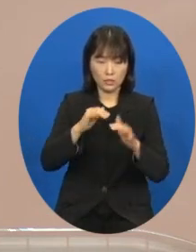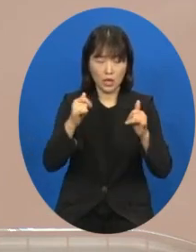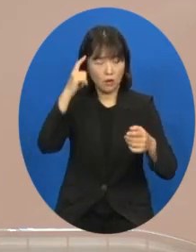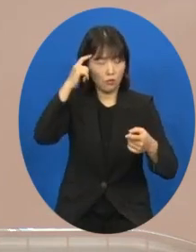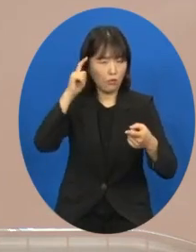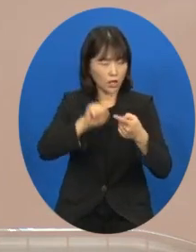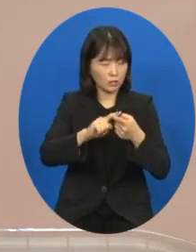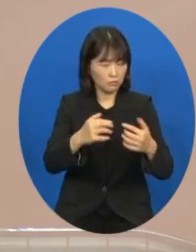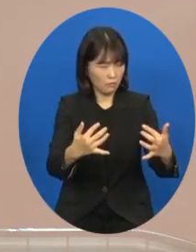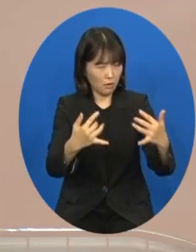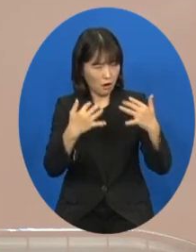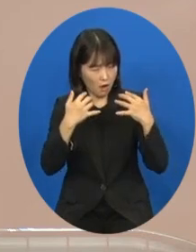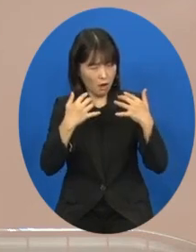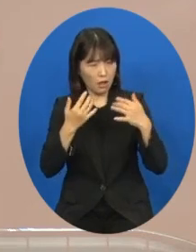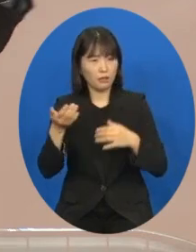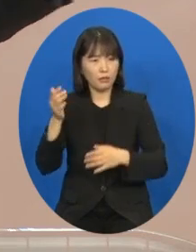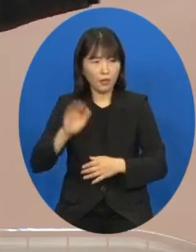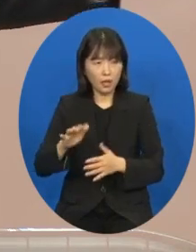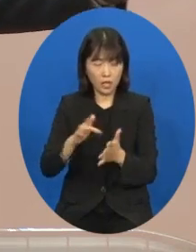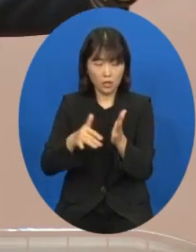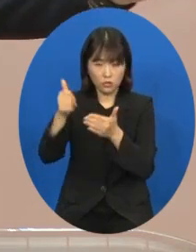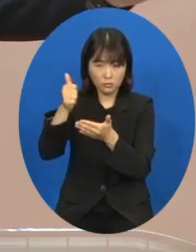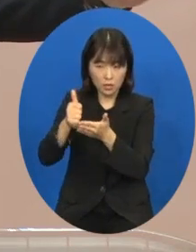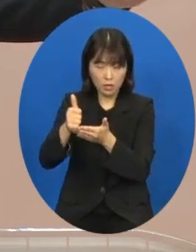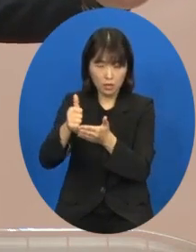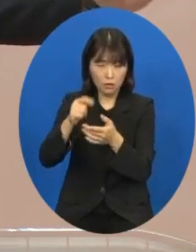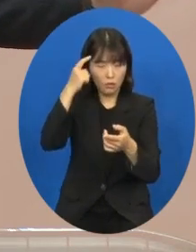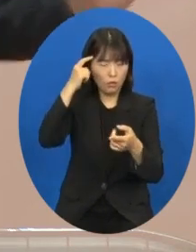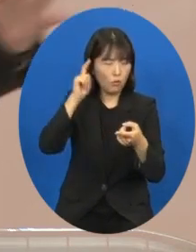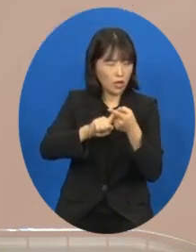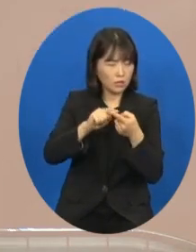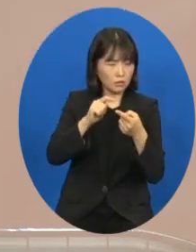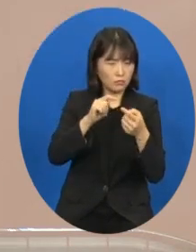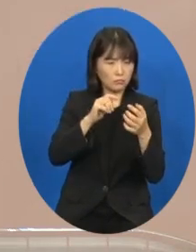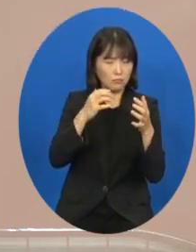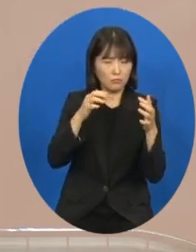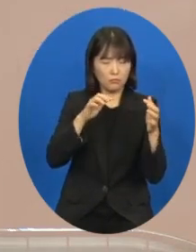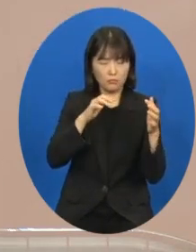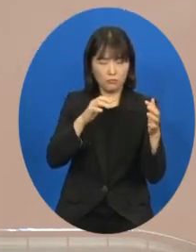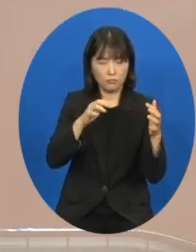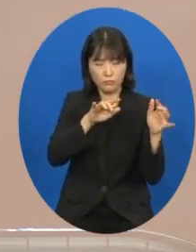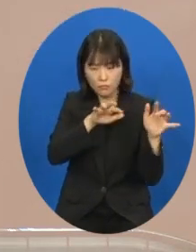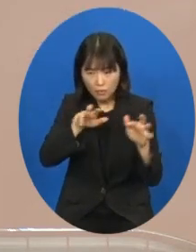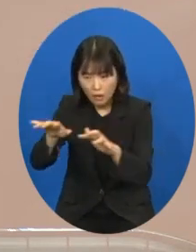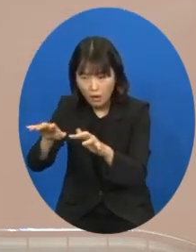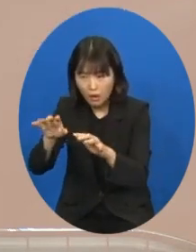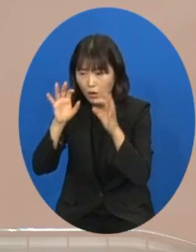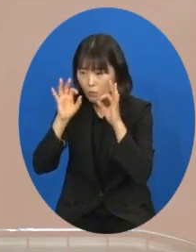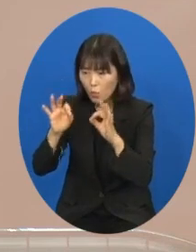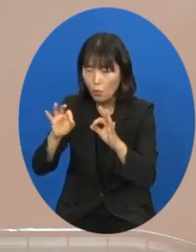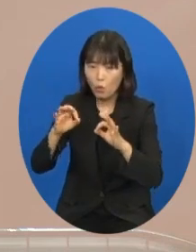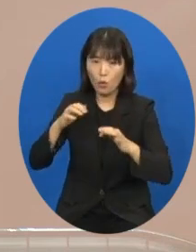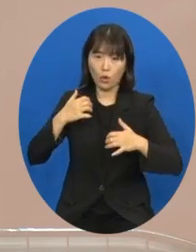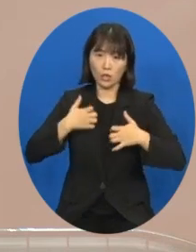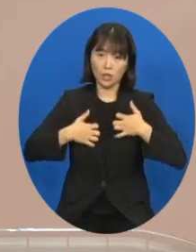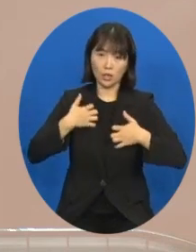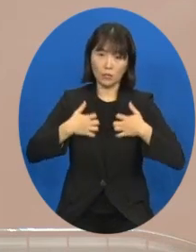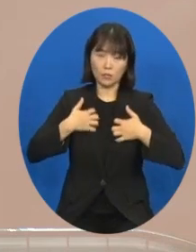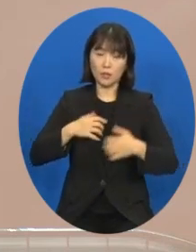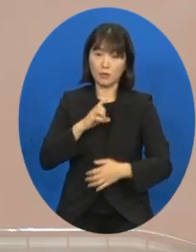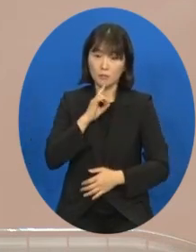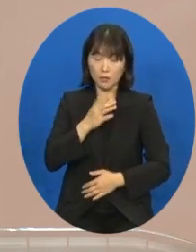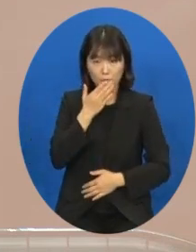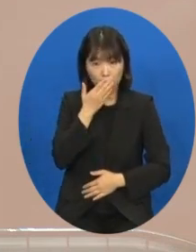몰렸는데 예수님에게로 관심이 다 다시 돌아가는 것을 보고 이렇게 기뻐하기만 할수